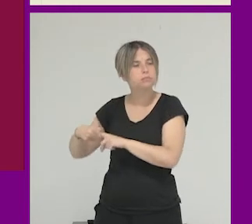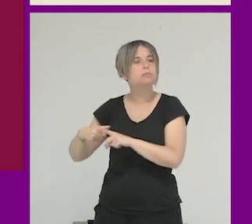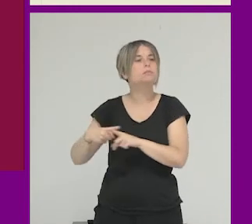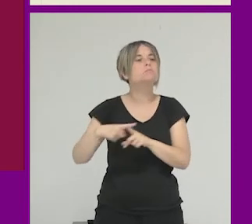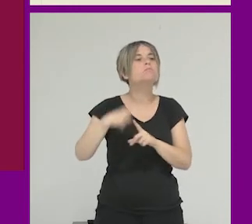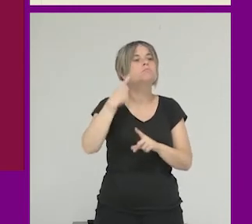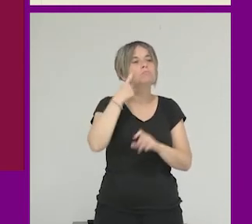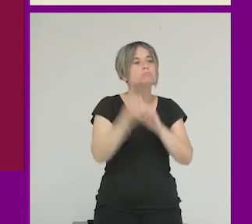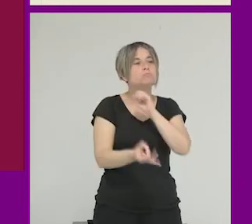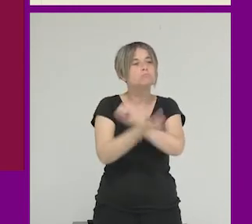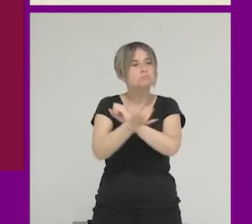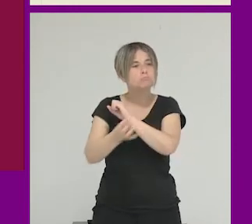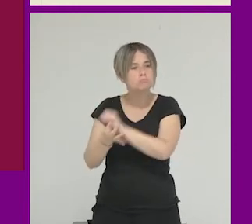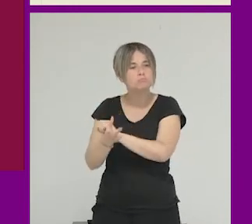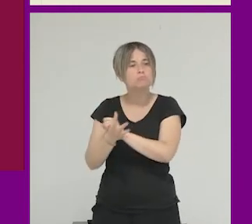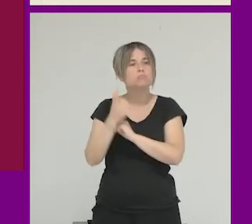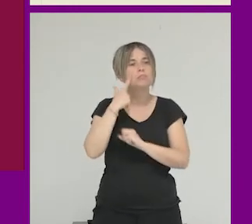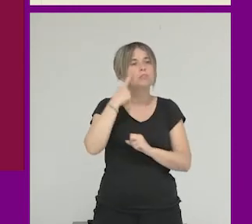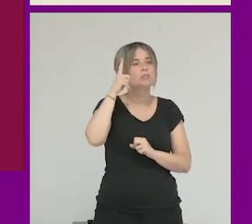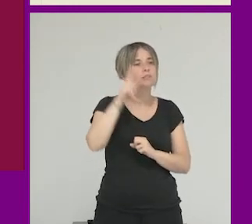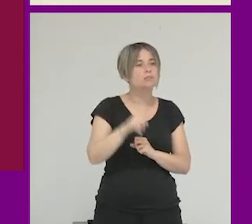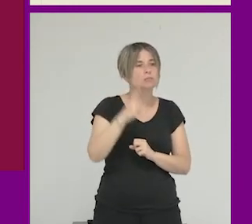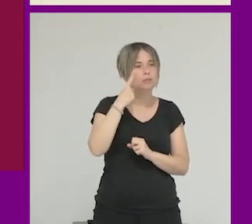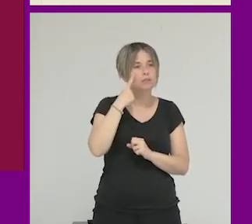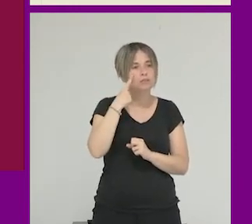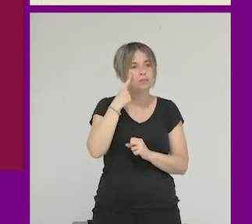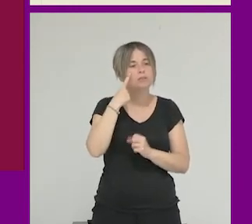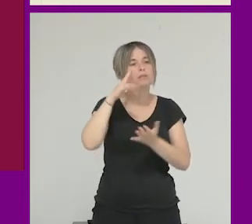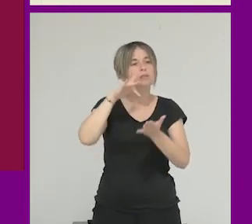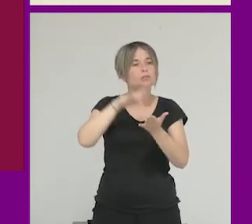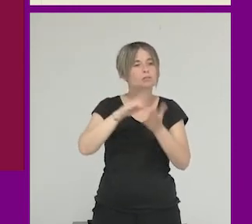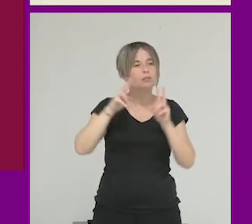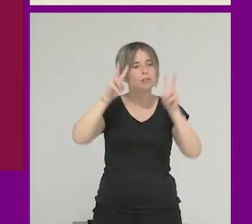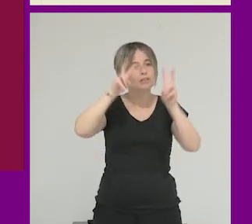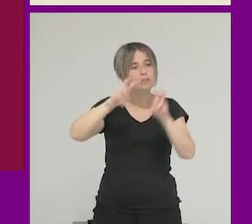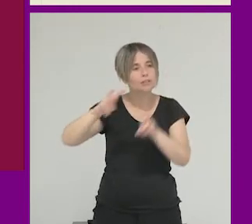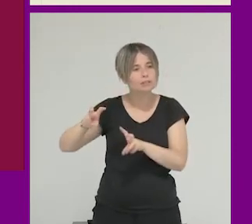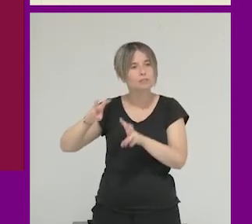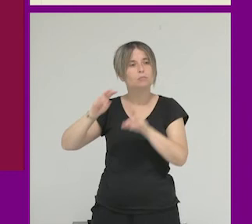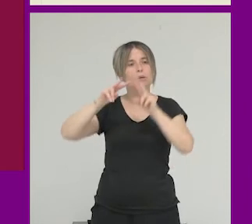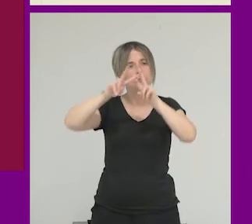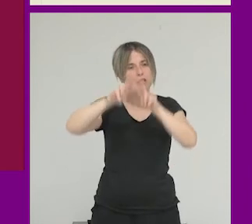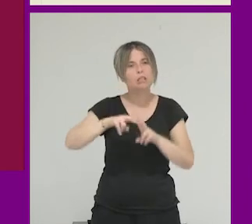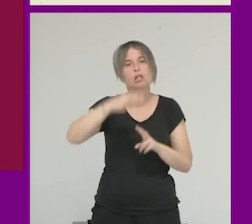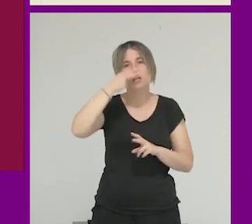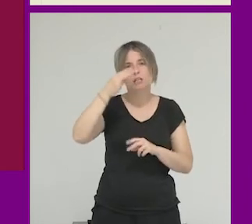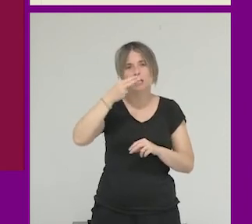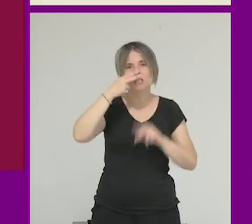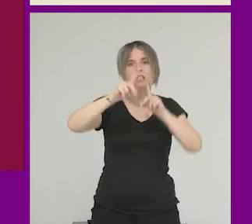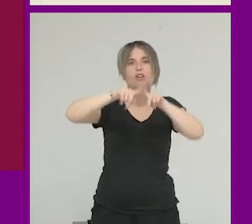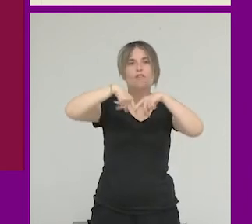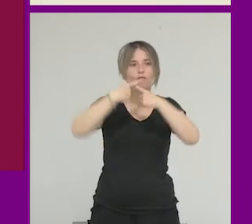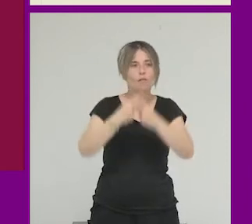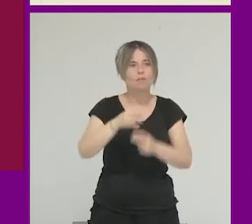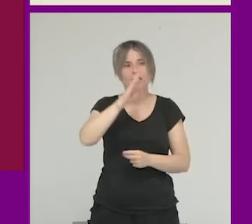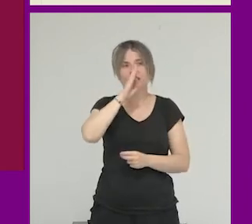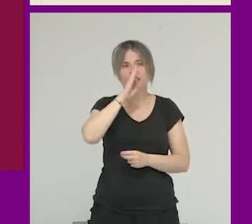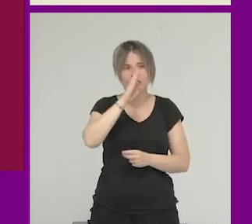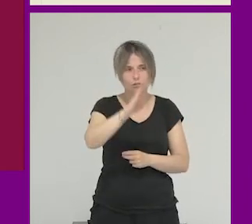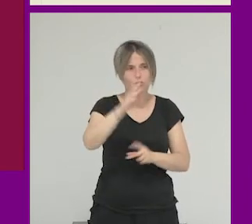jasotzen, Lucas Platero egin du ikerketa bat oso interesantia familia heterosexualen